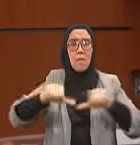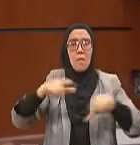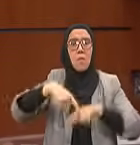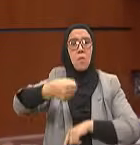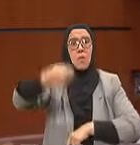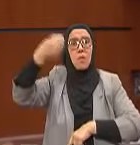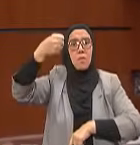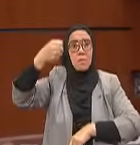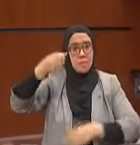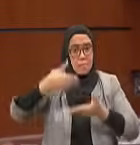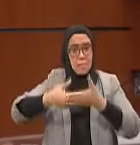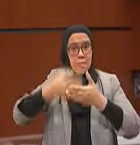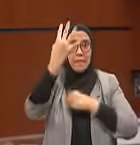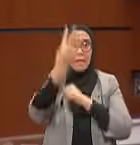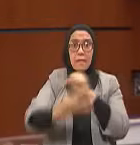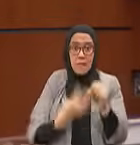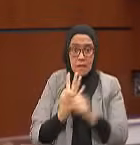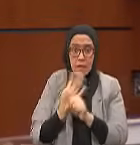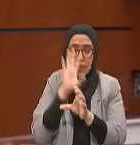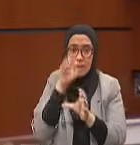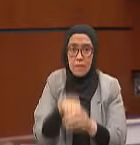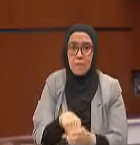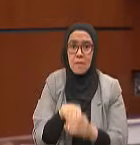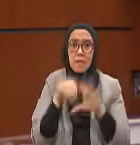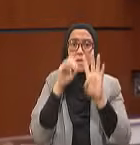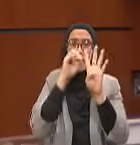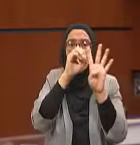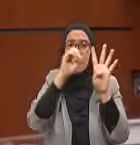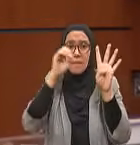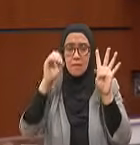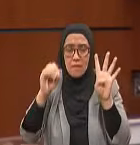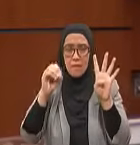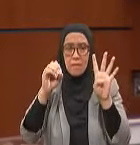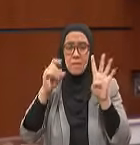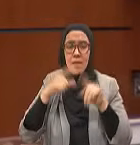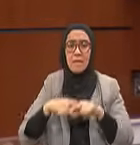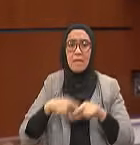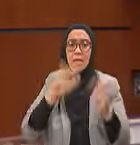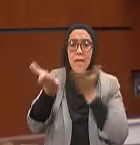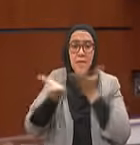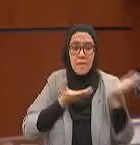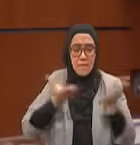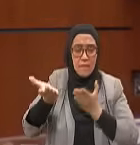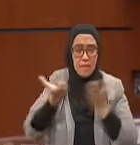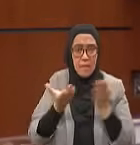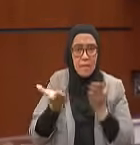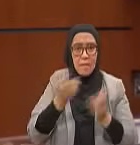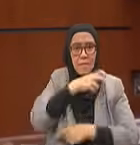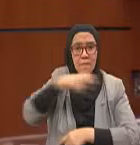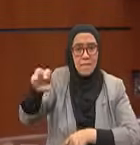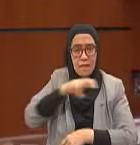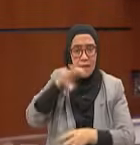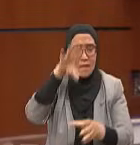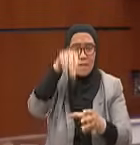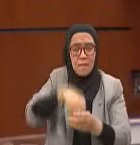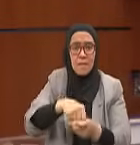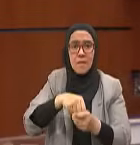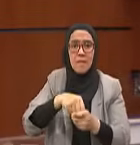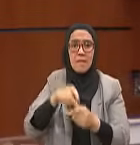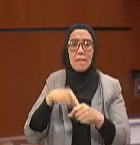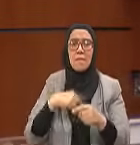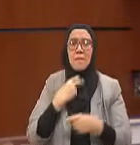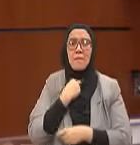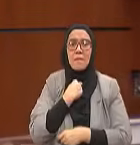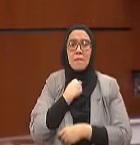menyebabkan lebih 400 pemain industri logistik dan penghantaran terjejas disebabkan pedagang dan mengimport